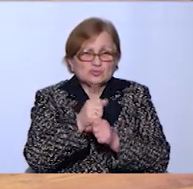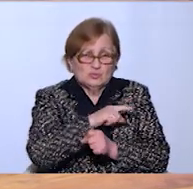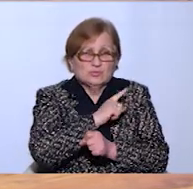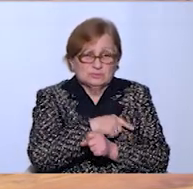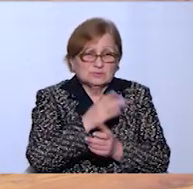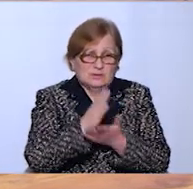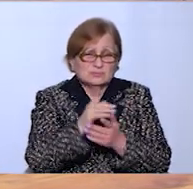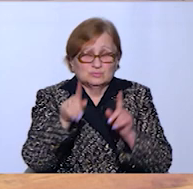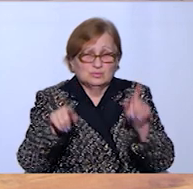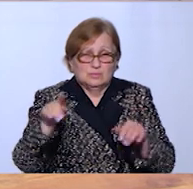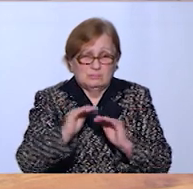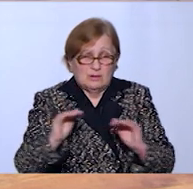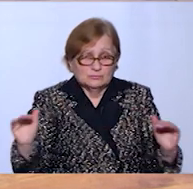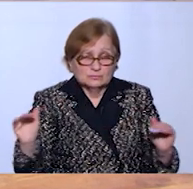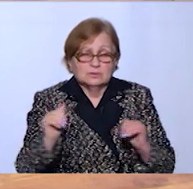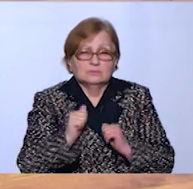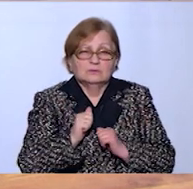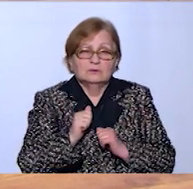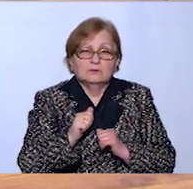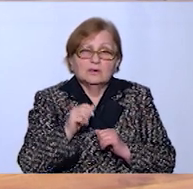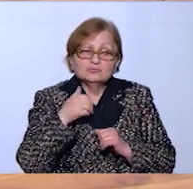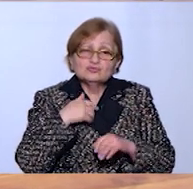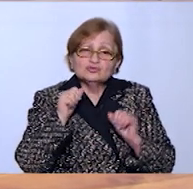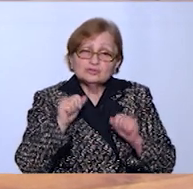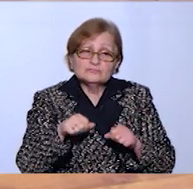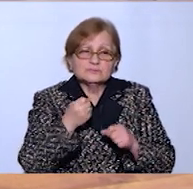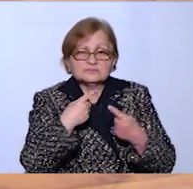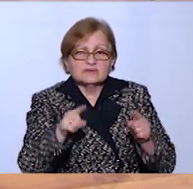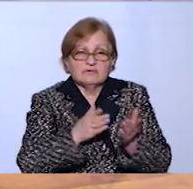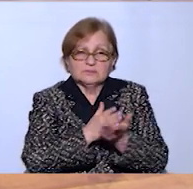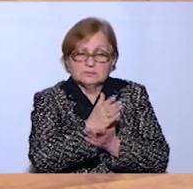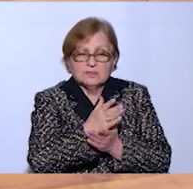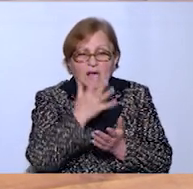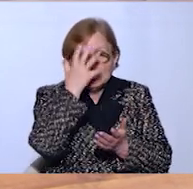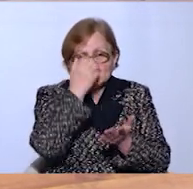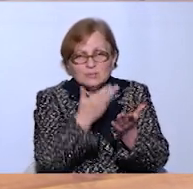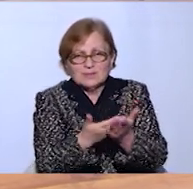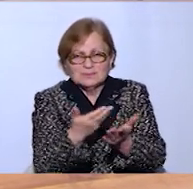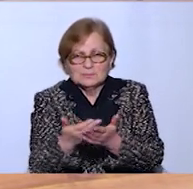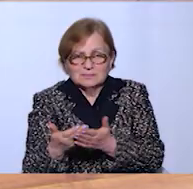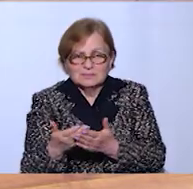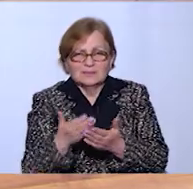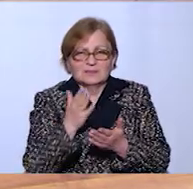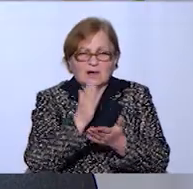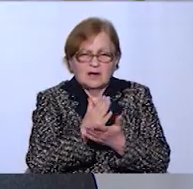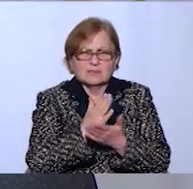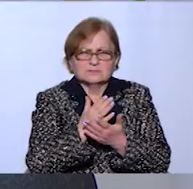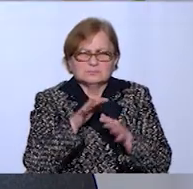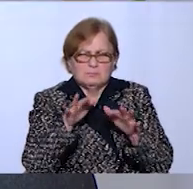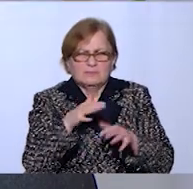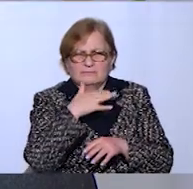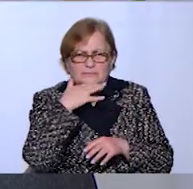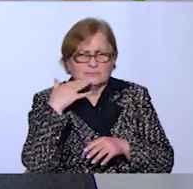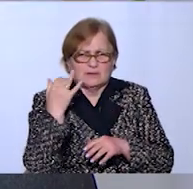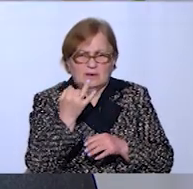და ძალიან სასარგებლო ინფორმაცია, რომელიც ყველა ბავშვისთვის მნიშვნელოვანია, რომ იყოს ხელმისაწვდომი. მათ აქვთ უფლება იცოდნენ,